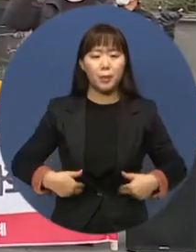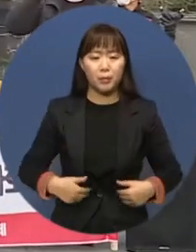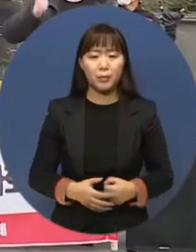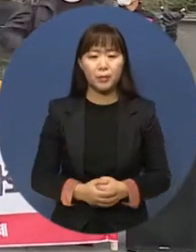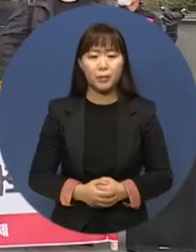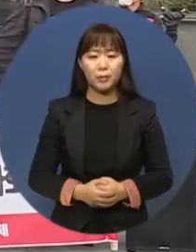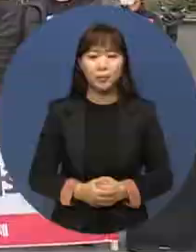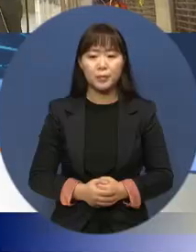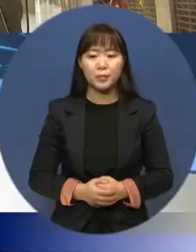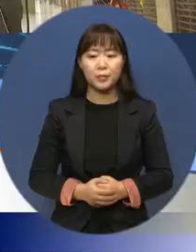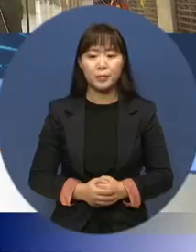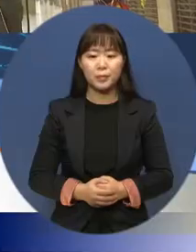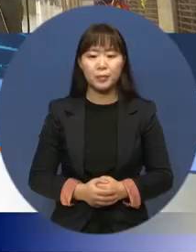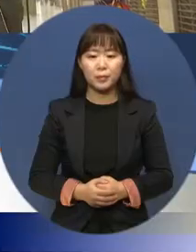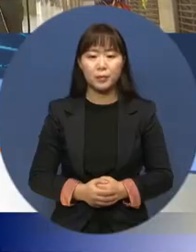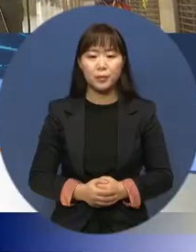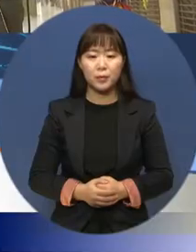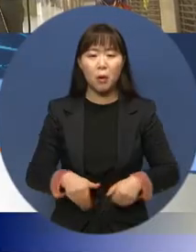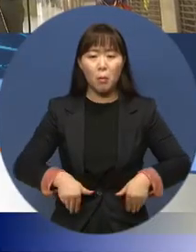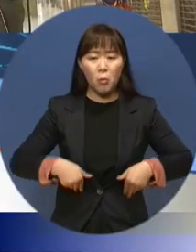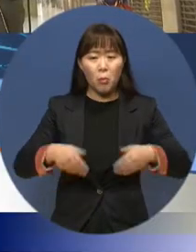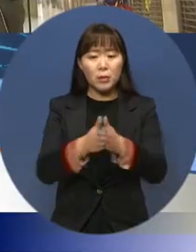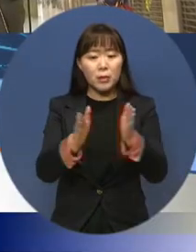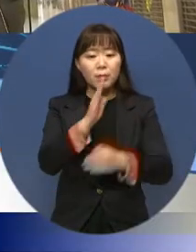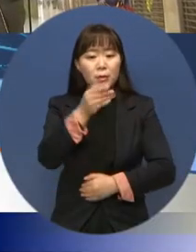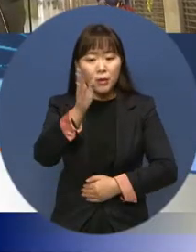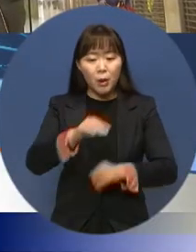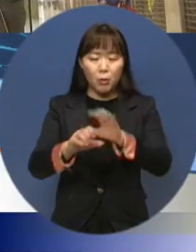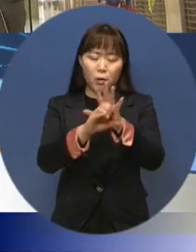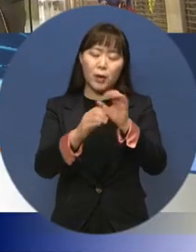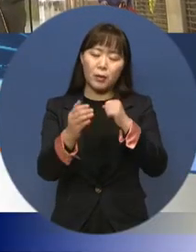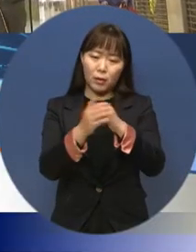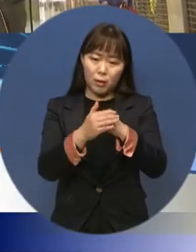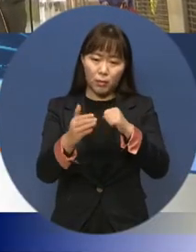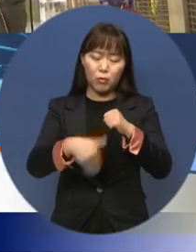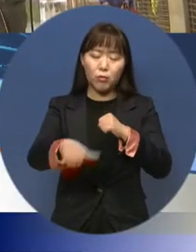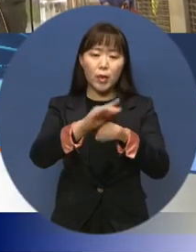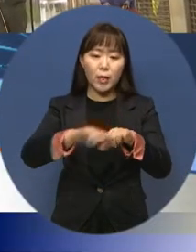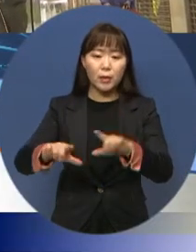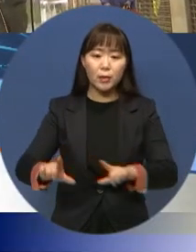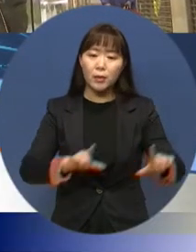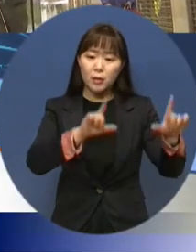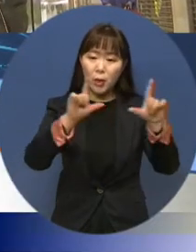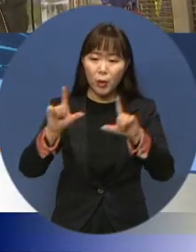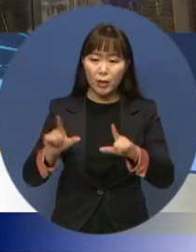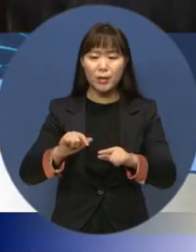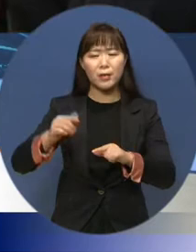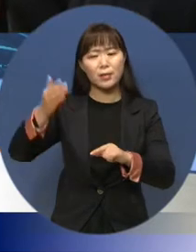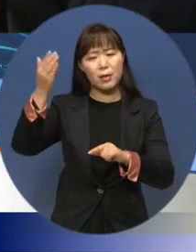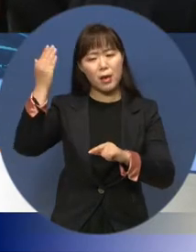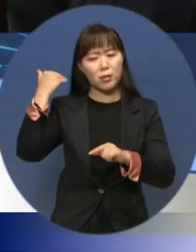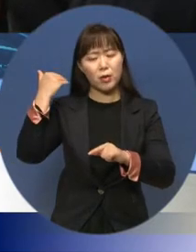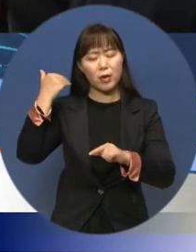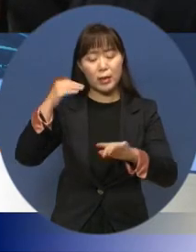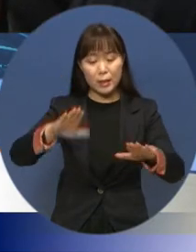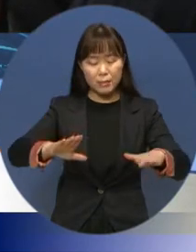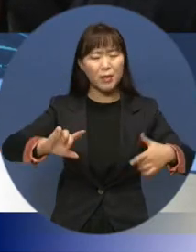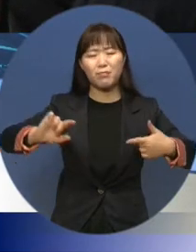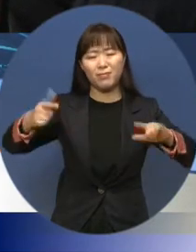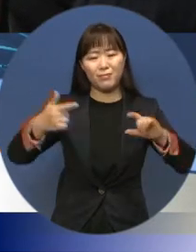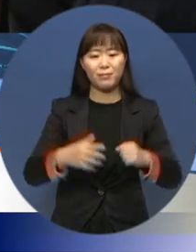박승용입니다. 봄은 찾아왔지만 코로나19로 인해 여전히 우리 일상은 예전의 봄과는 다른